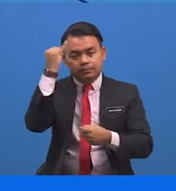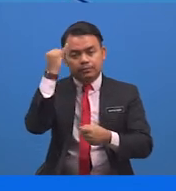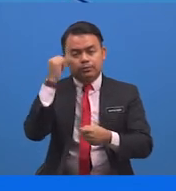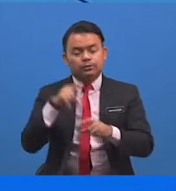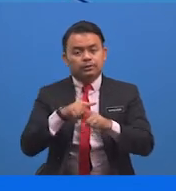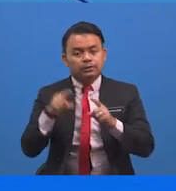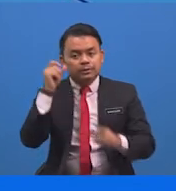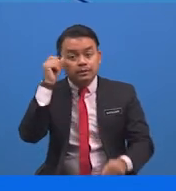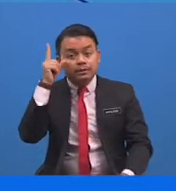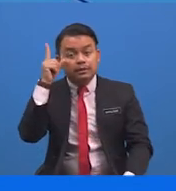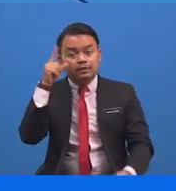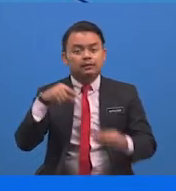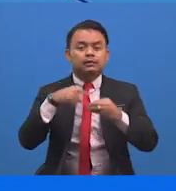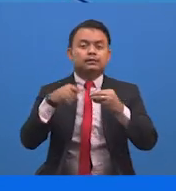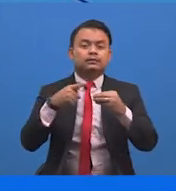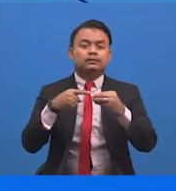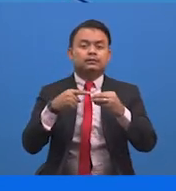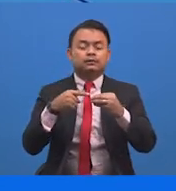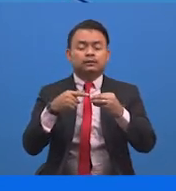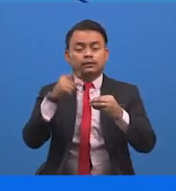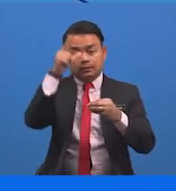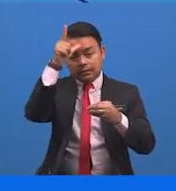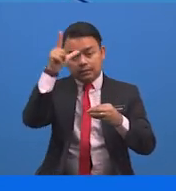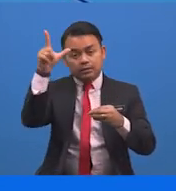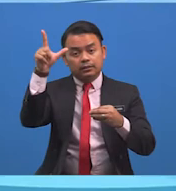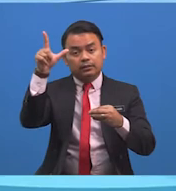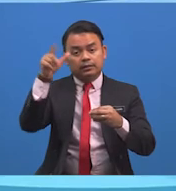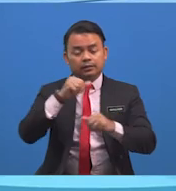kesedaran tentang kelestarian alam sekitar.